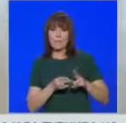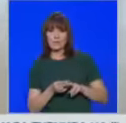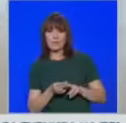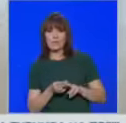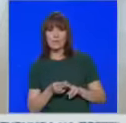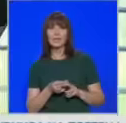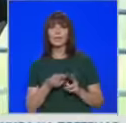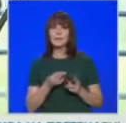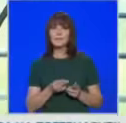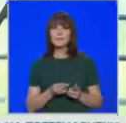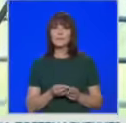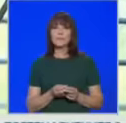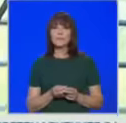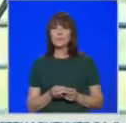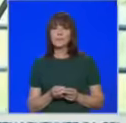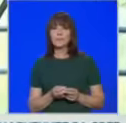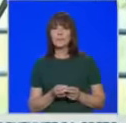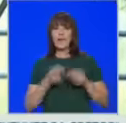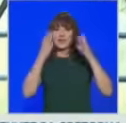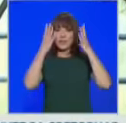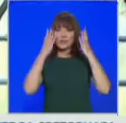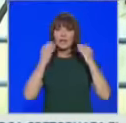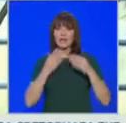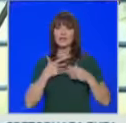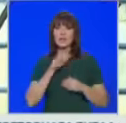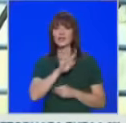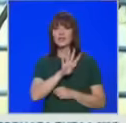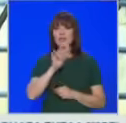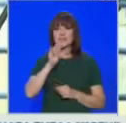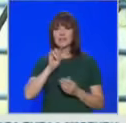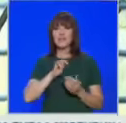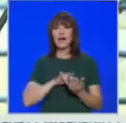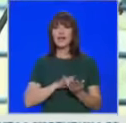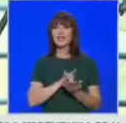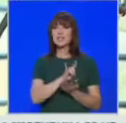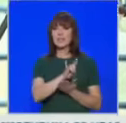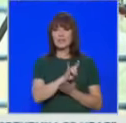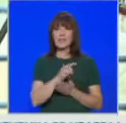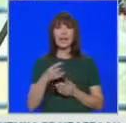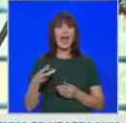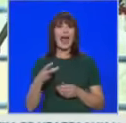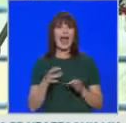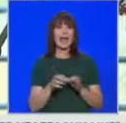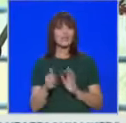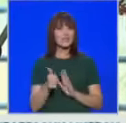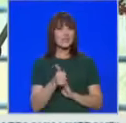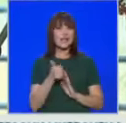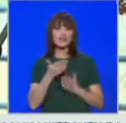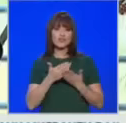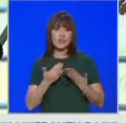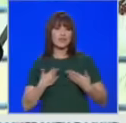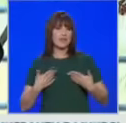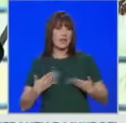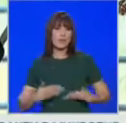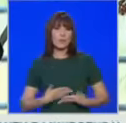F-16 с F-35. Нидерландия притежава 42 изтребителя F-16, но част от тях са ни необходими, за да помогнем